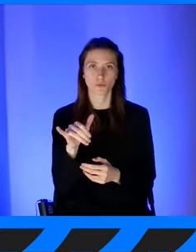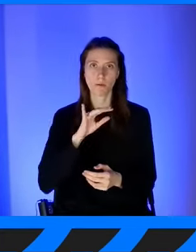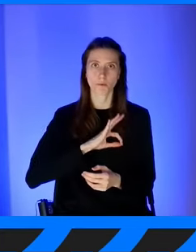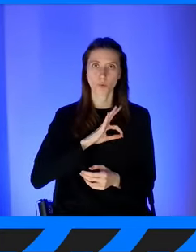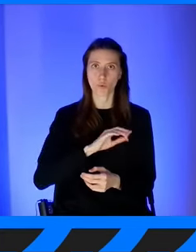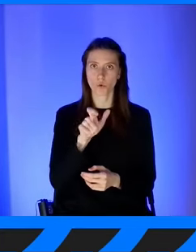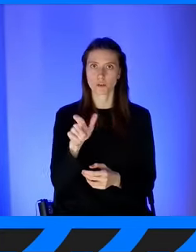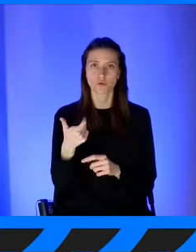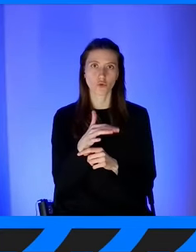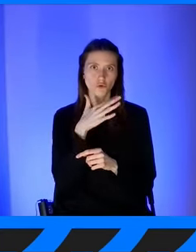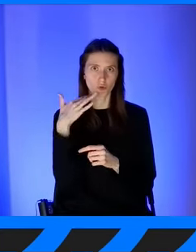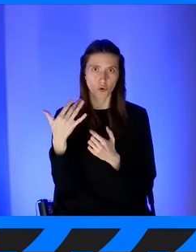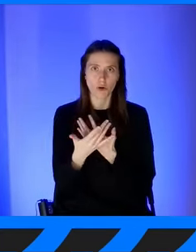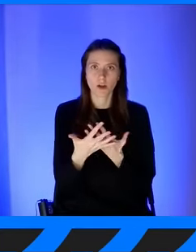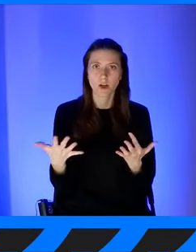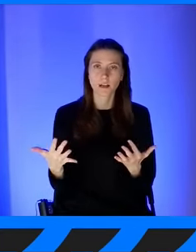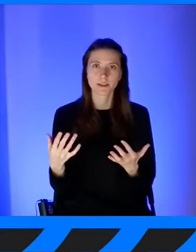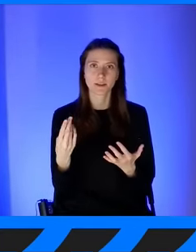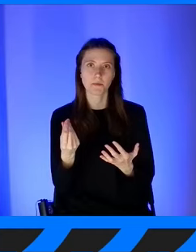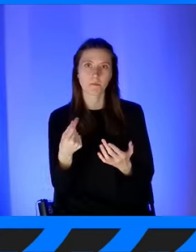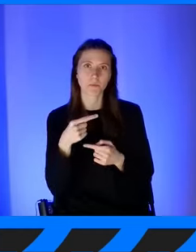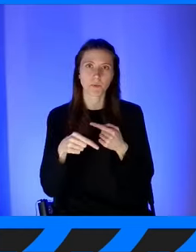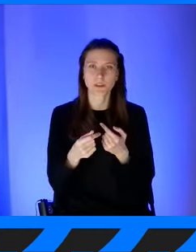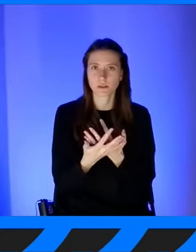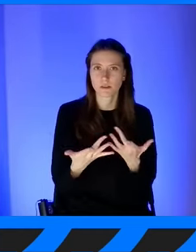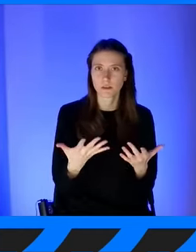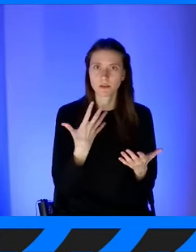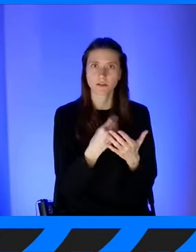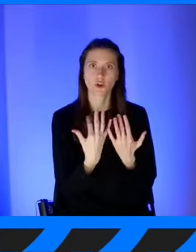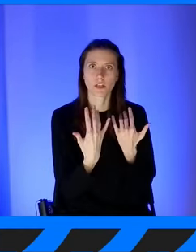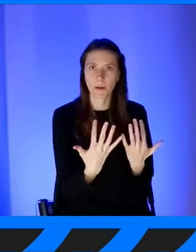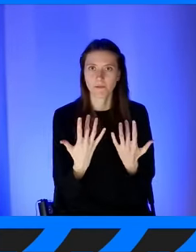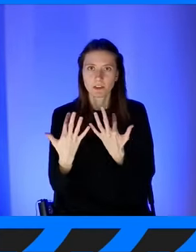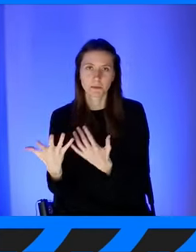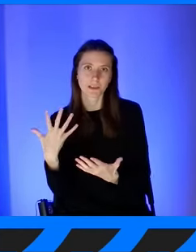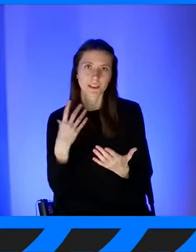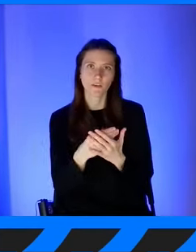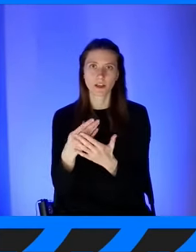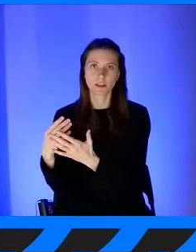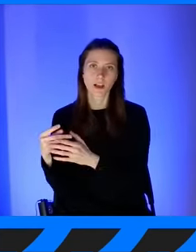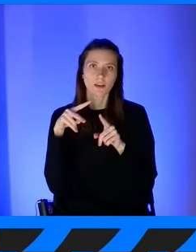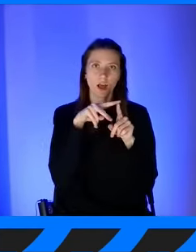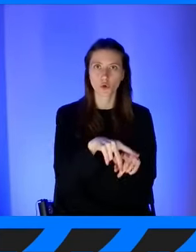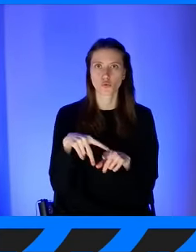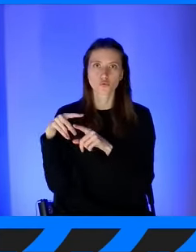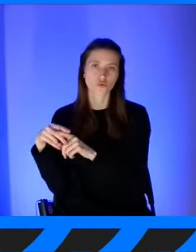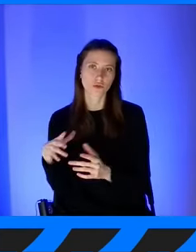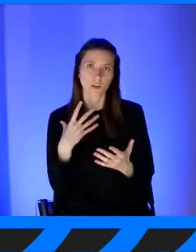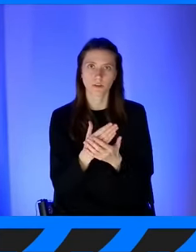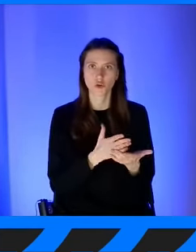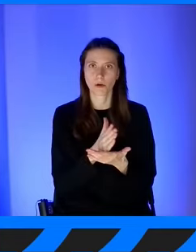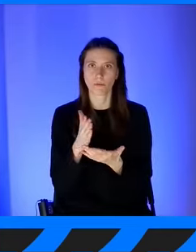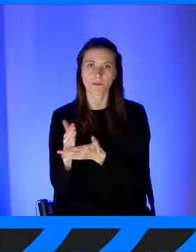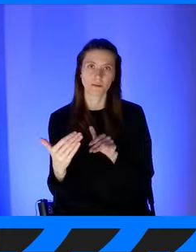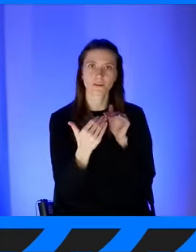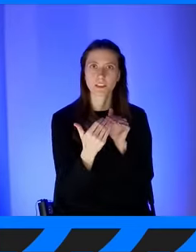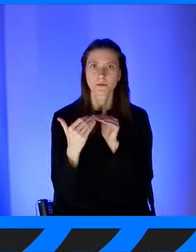там несколько крупных бизнесов и У всех свои требования своя там нагрузка свой профиль взаимодействия всё становится